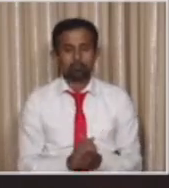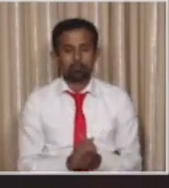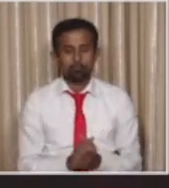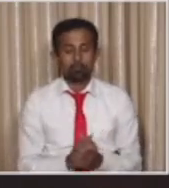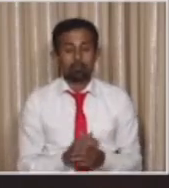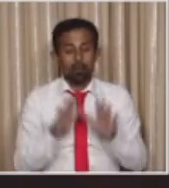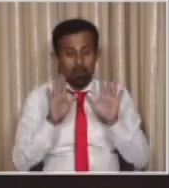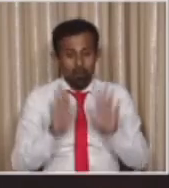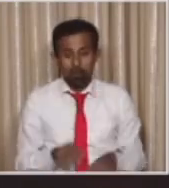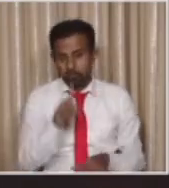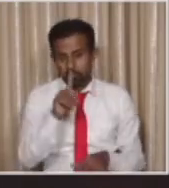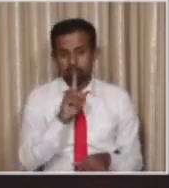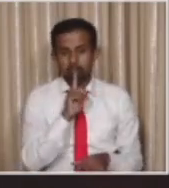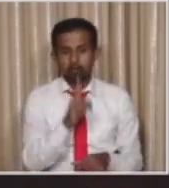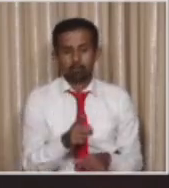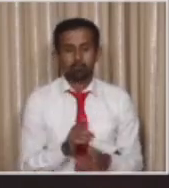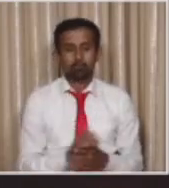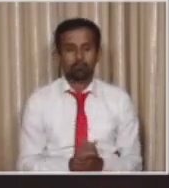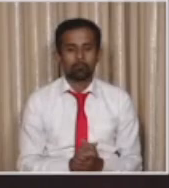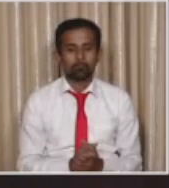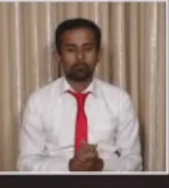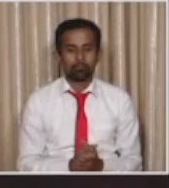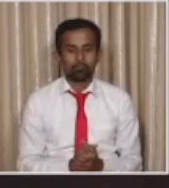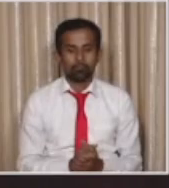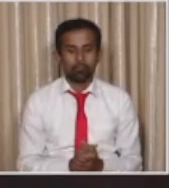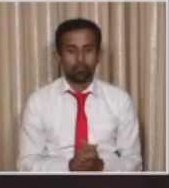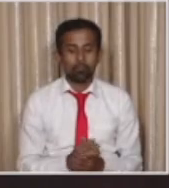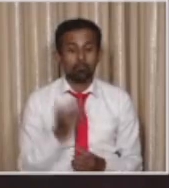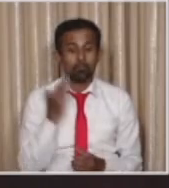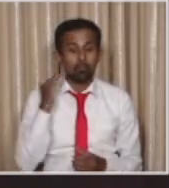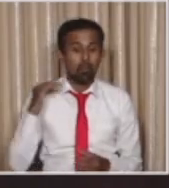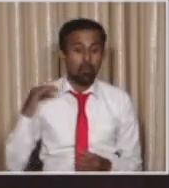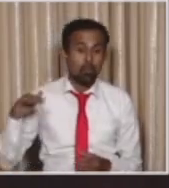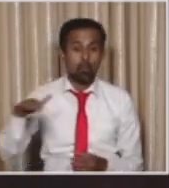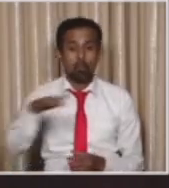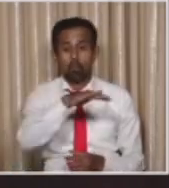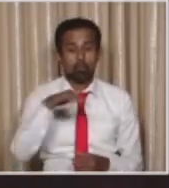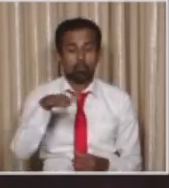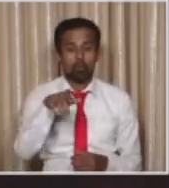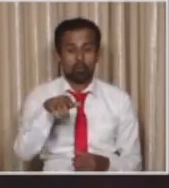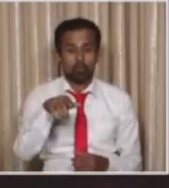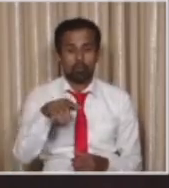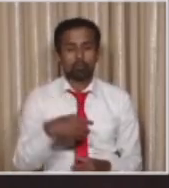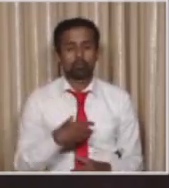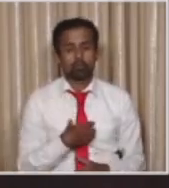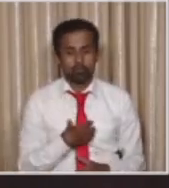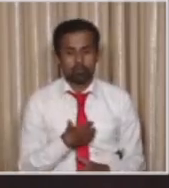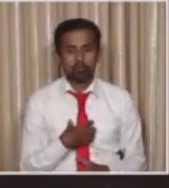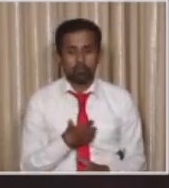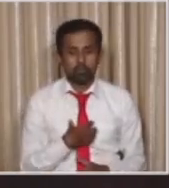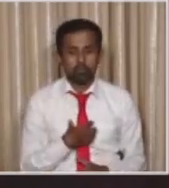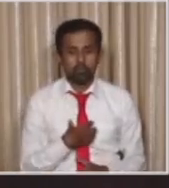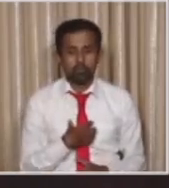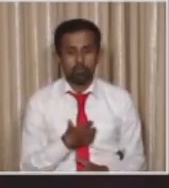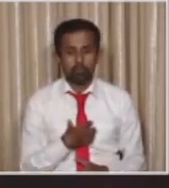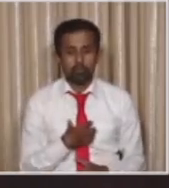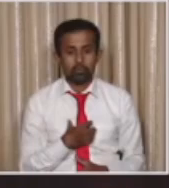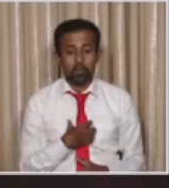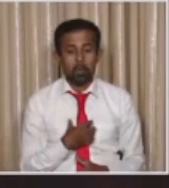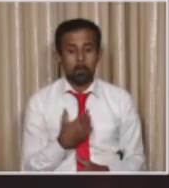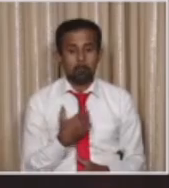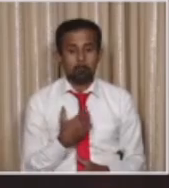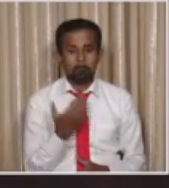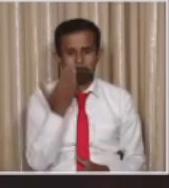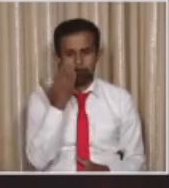තාම අන්තිමට එකයි කියන්න තියෙන්නේ මේ සමාජයේ ගරු සභාපතිතුමනි දුක් විඳිනවා බැලූ බැල්මට